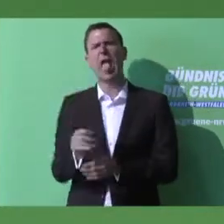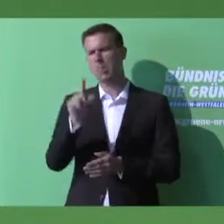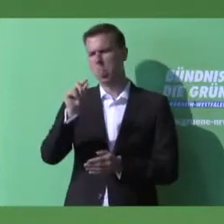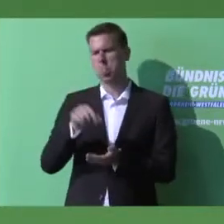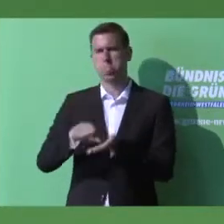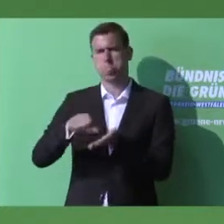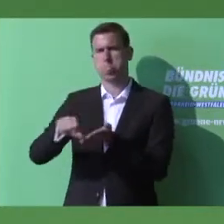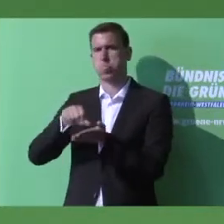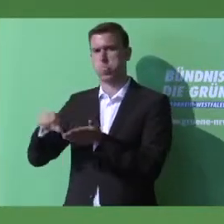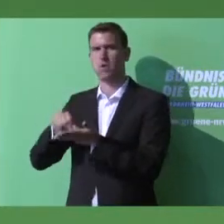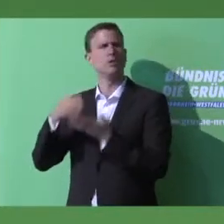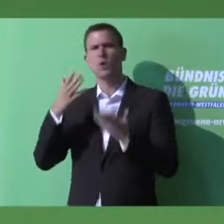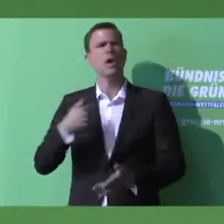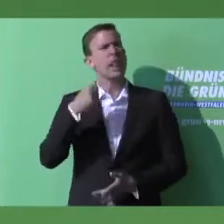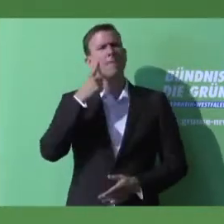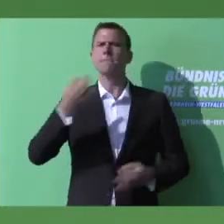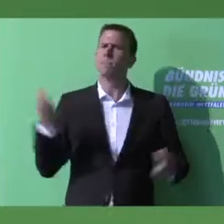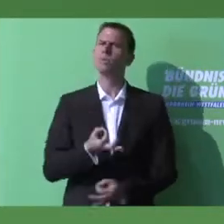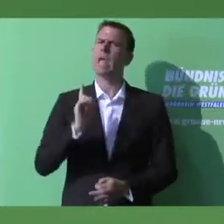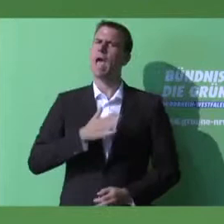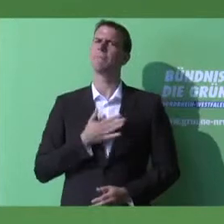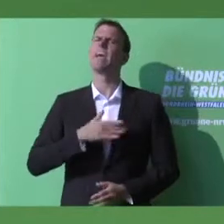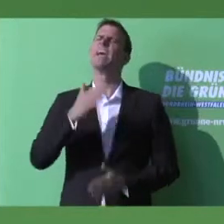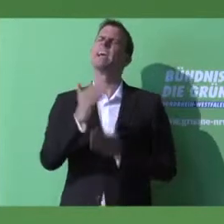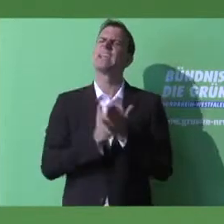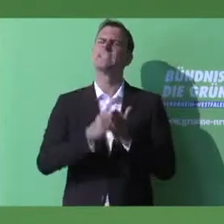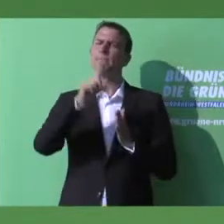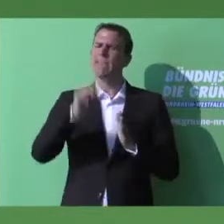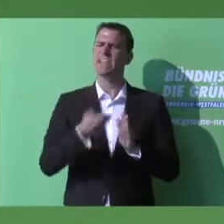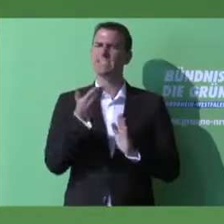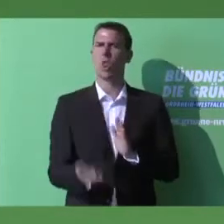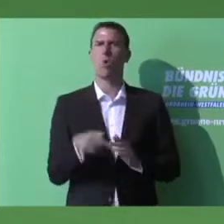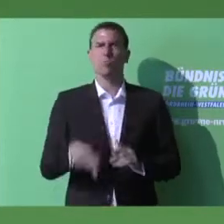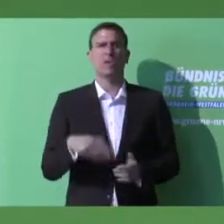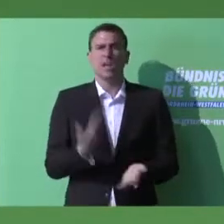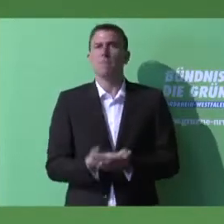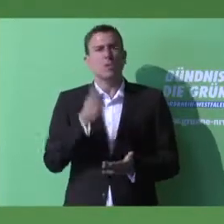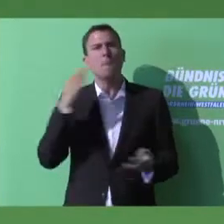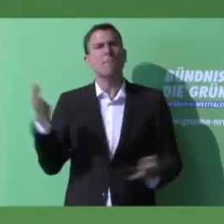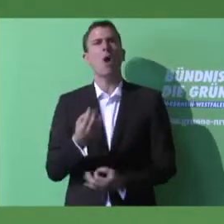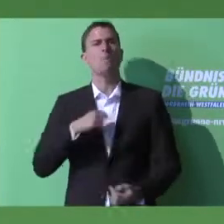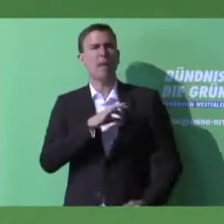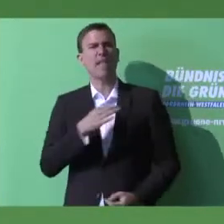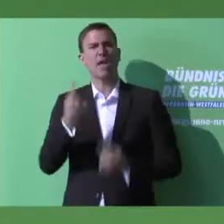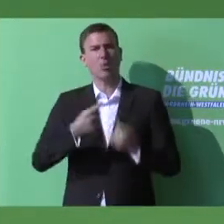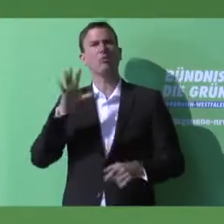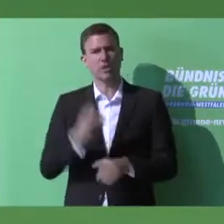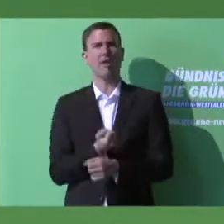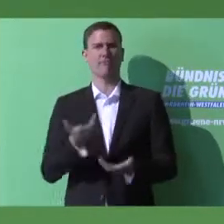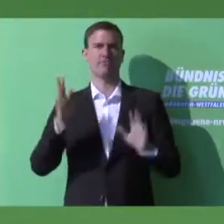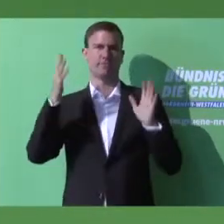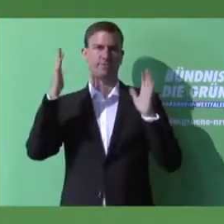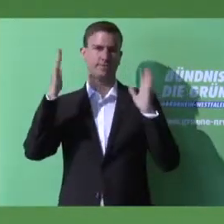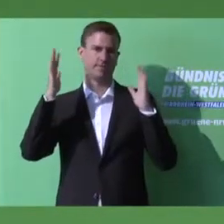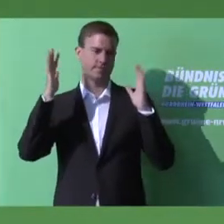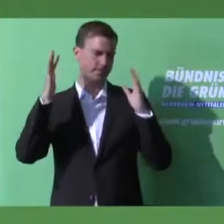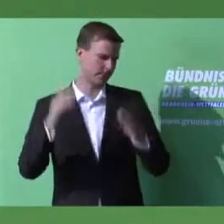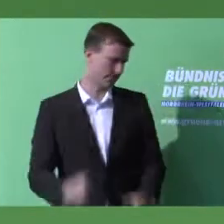endlich einen gesetzlichen Mindestlohn in Deutschland einführen. Und den gibt es nur mit den Grünen.